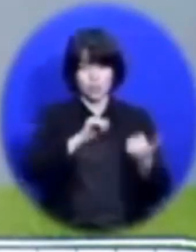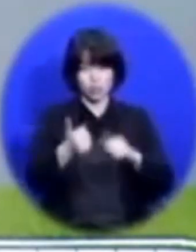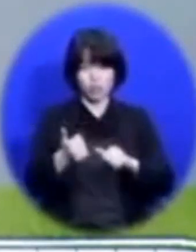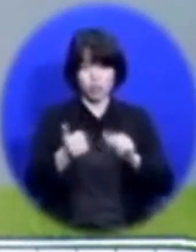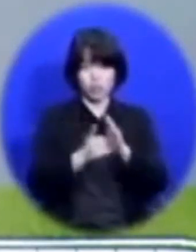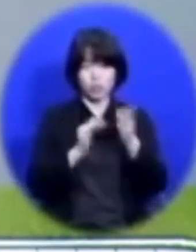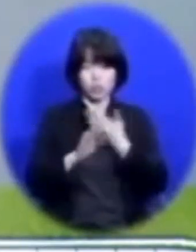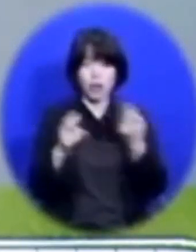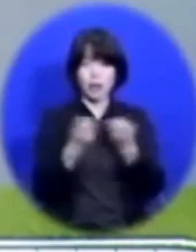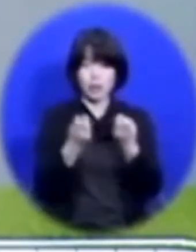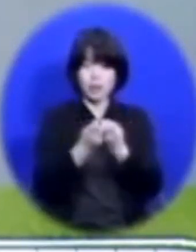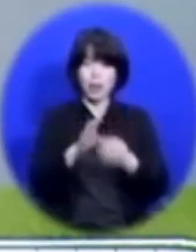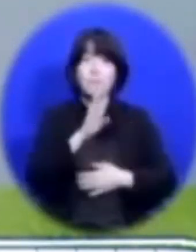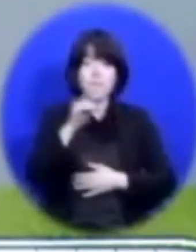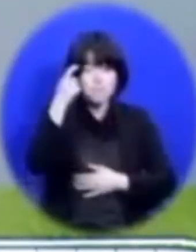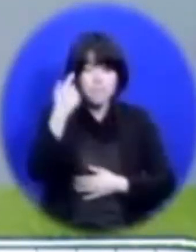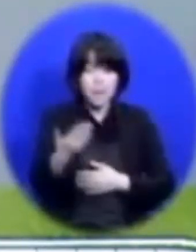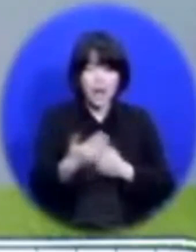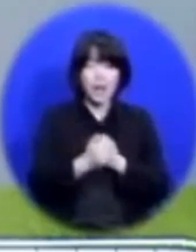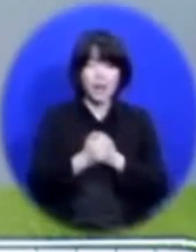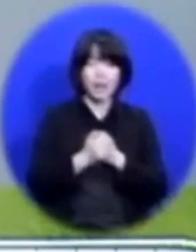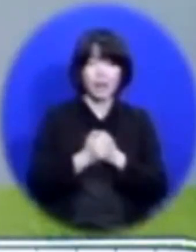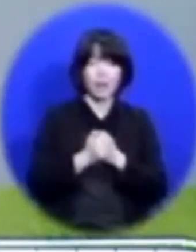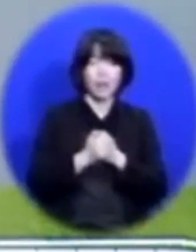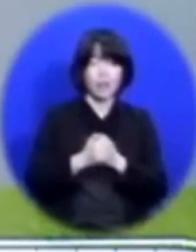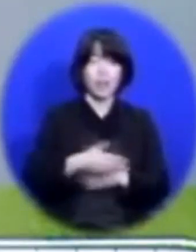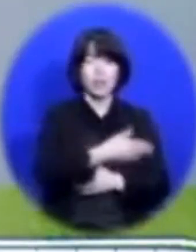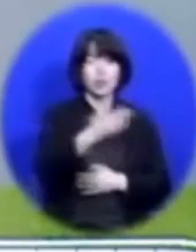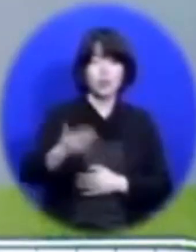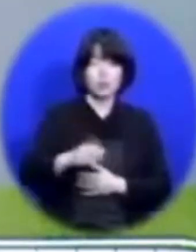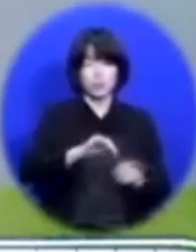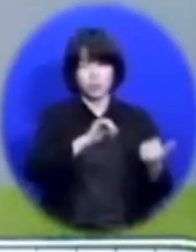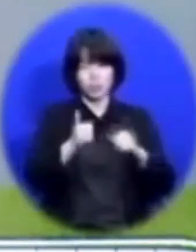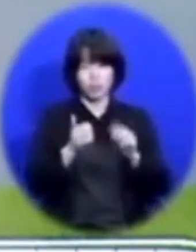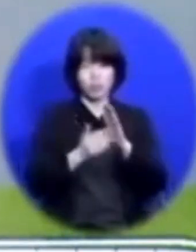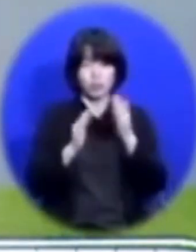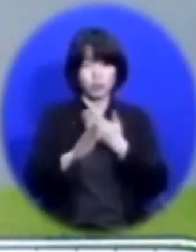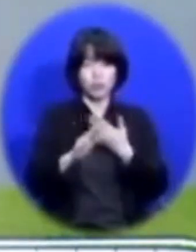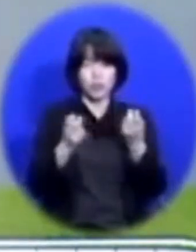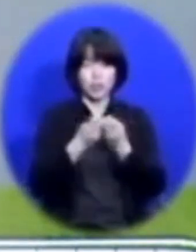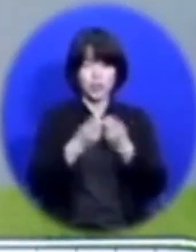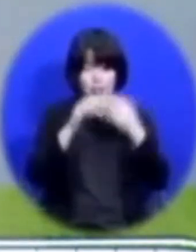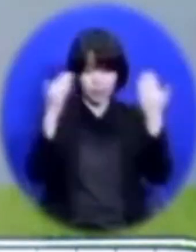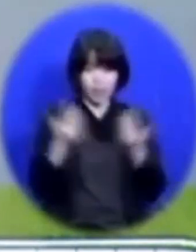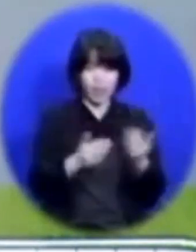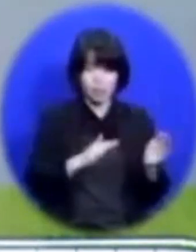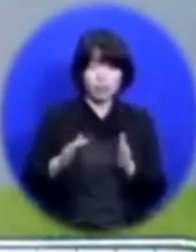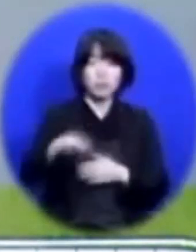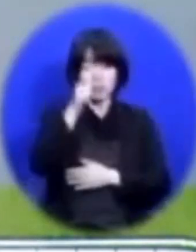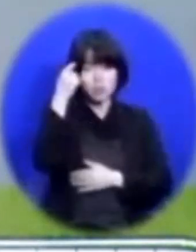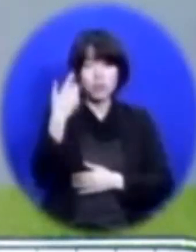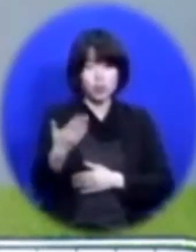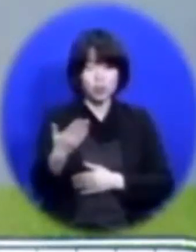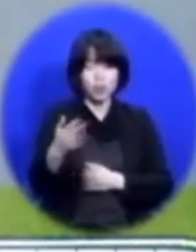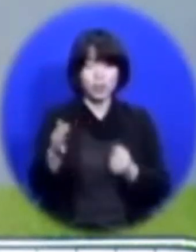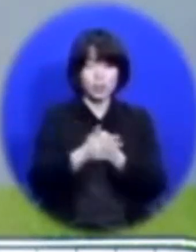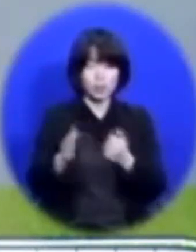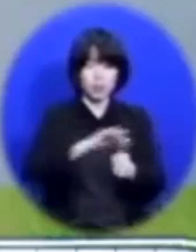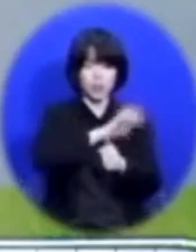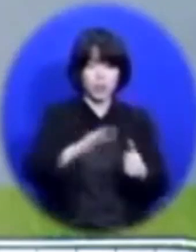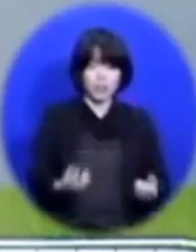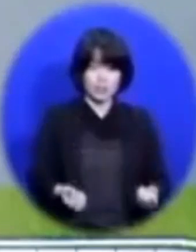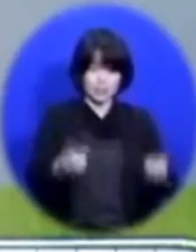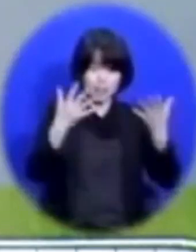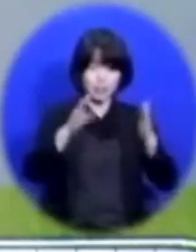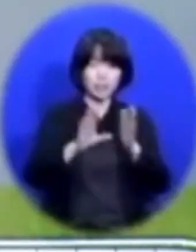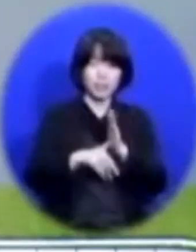회사의해결책일까요?여러분모두모든 해결책을미리준비해놓고살고계시죠? 그렇기때문에우리